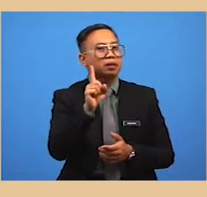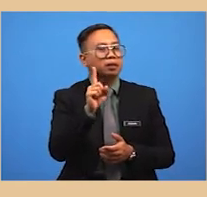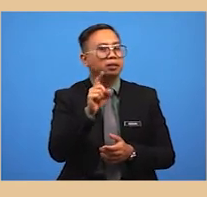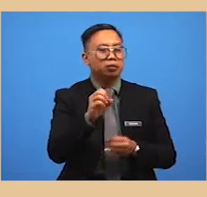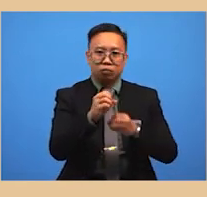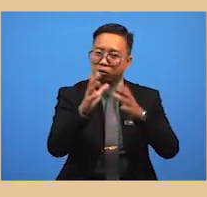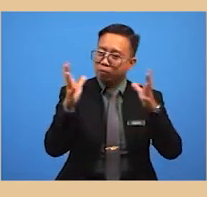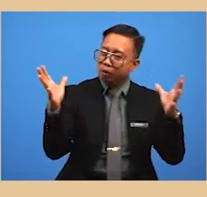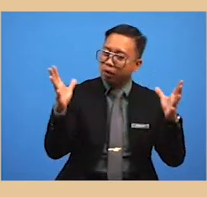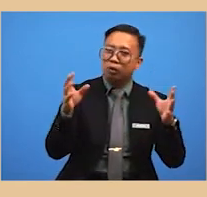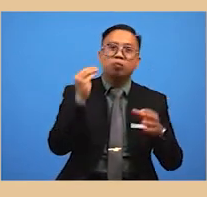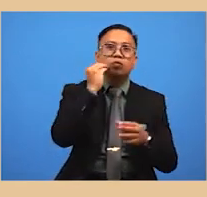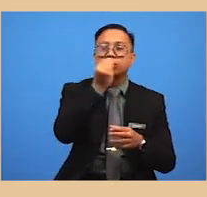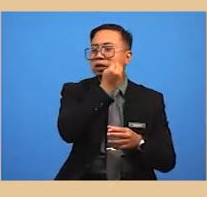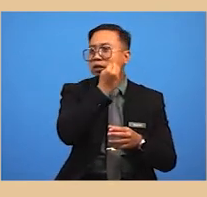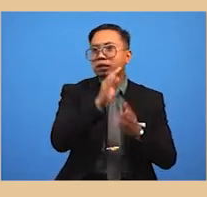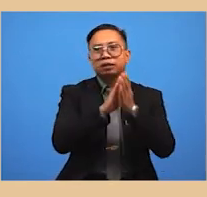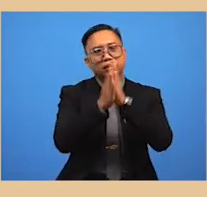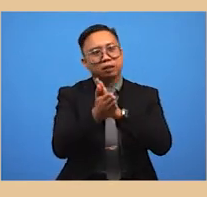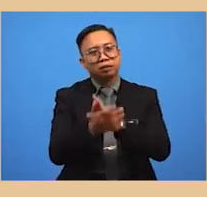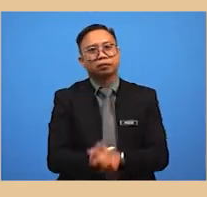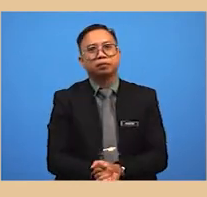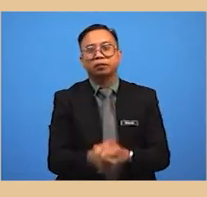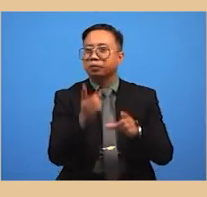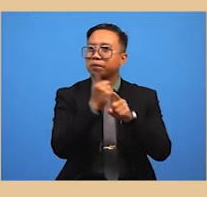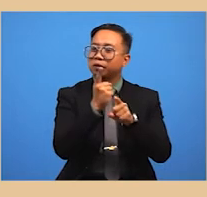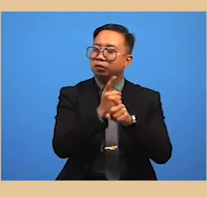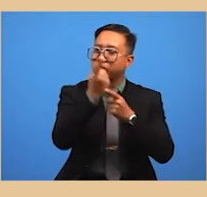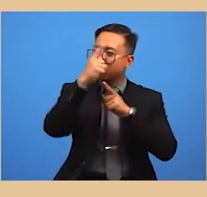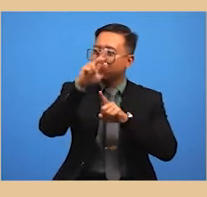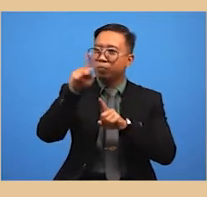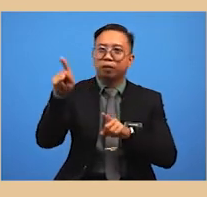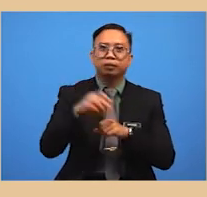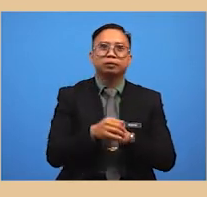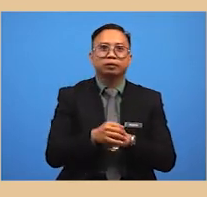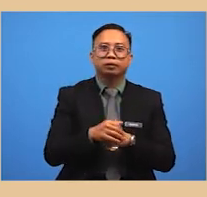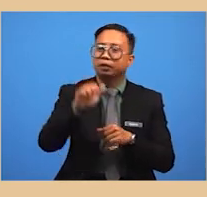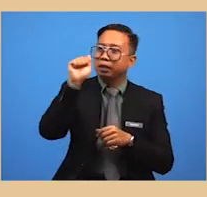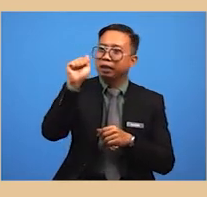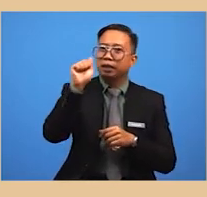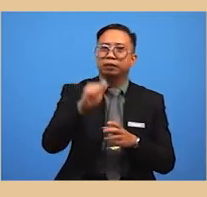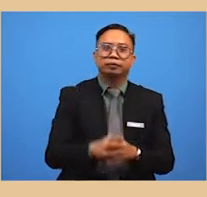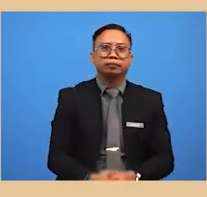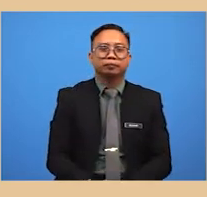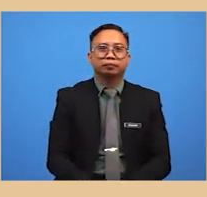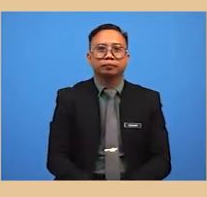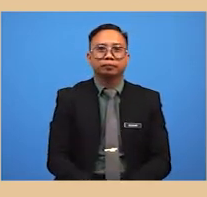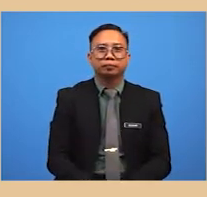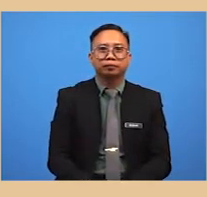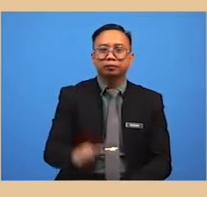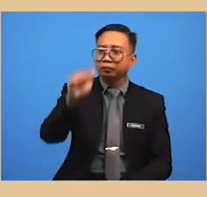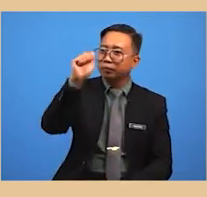manakah perkembangan demunga berlaku? Betul murid-murid, jawapannya ialah A,